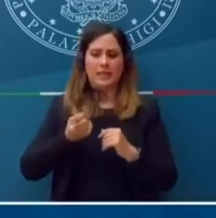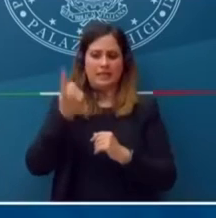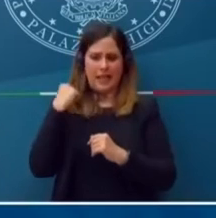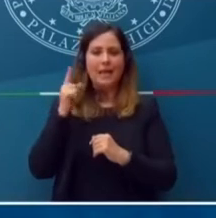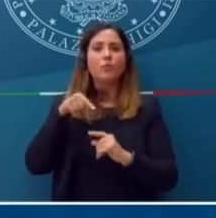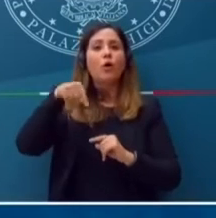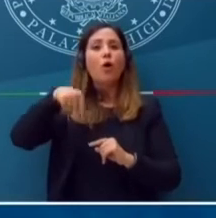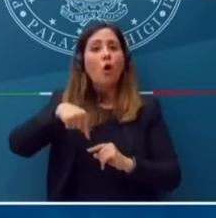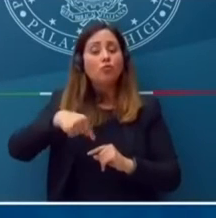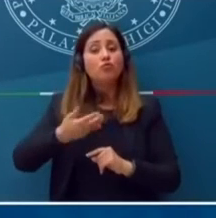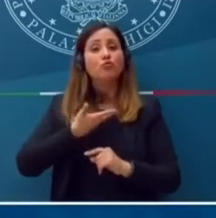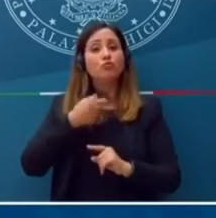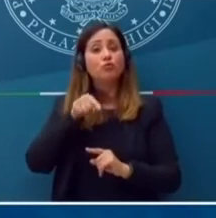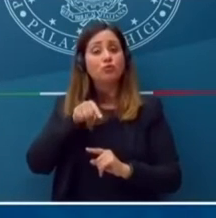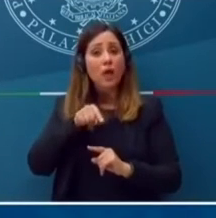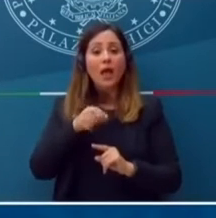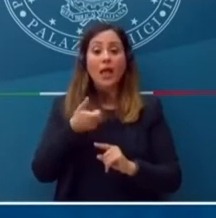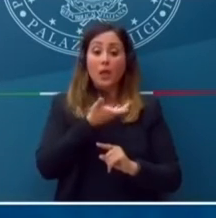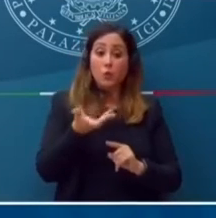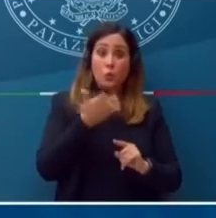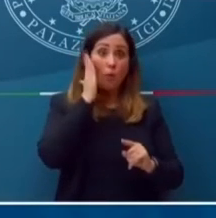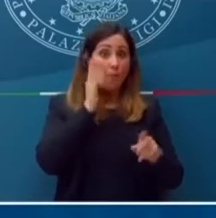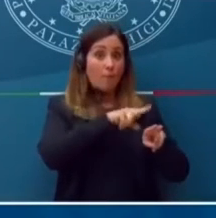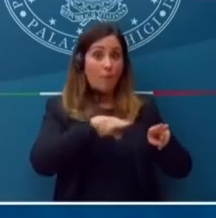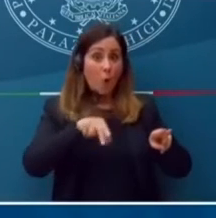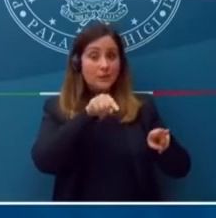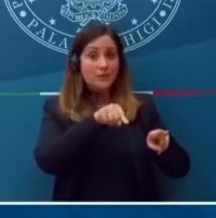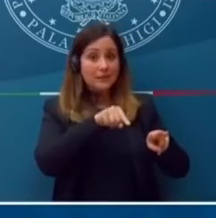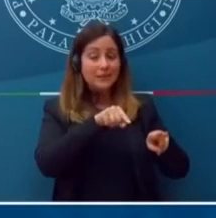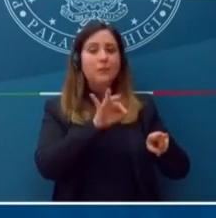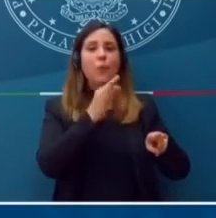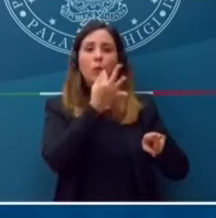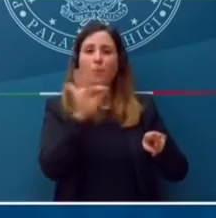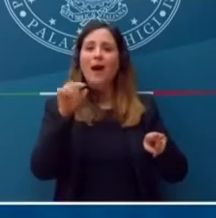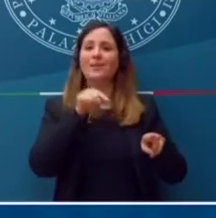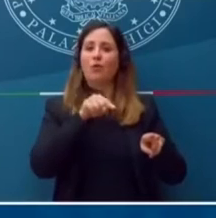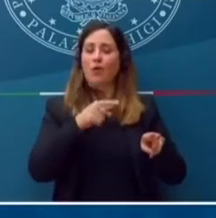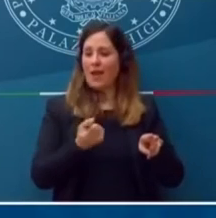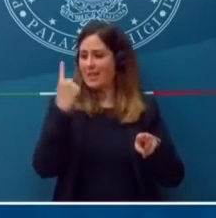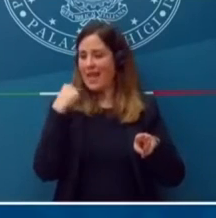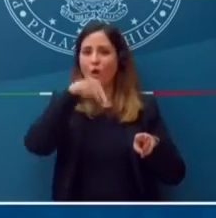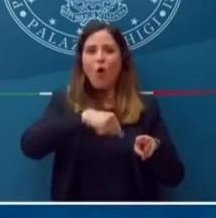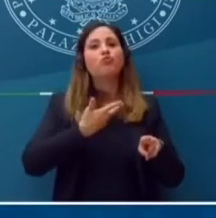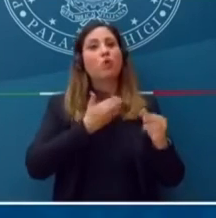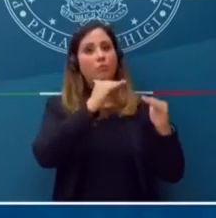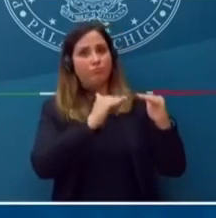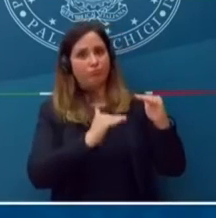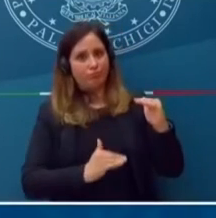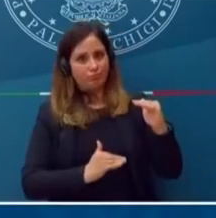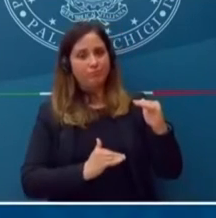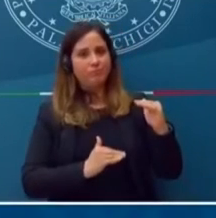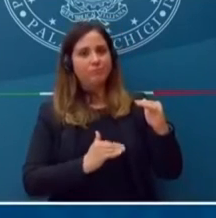un calo nel numero dei posti letti occupati, in particolare tra ieri e oggi siamo scesi